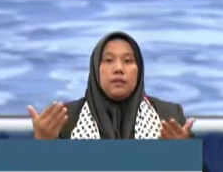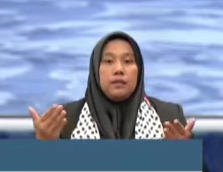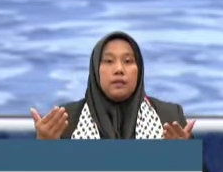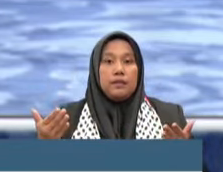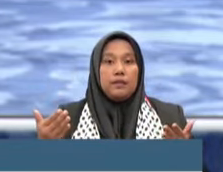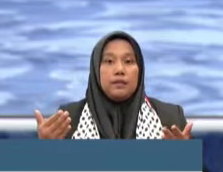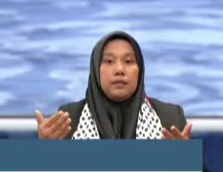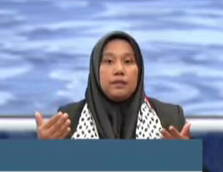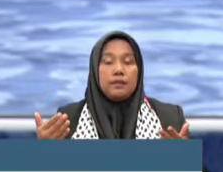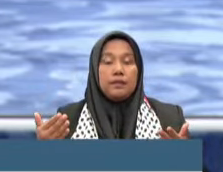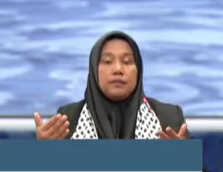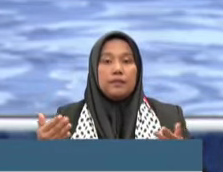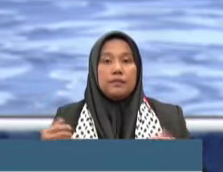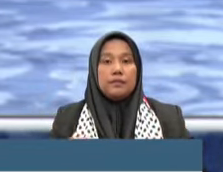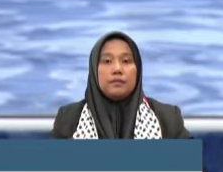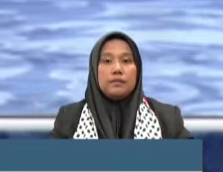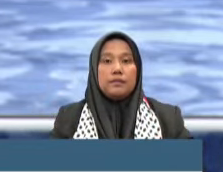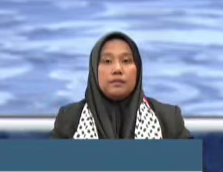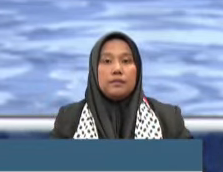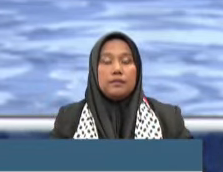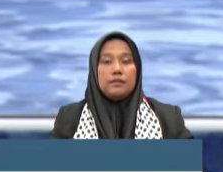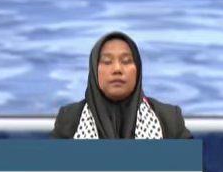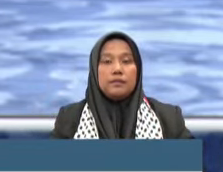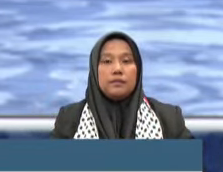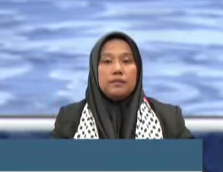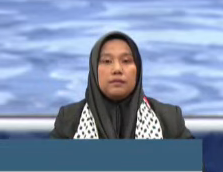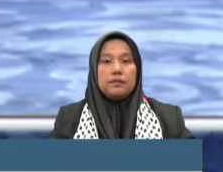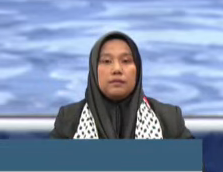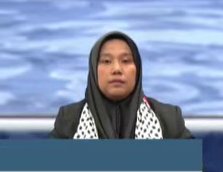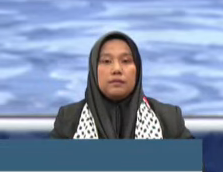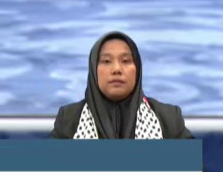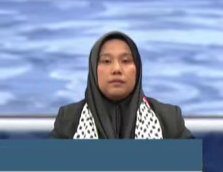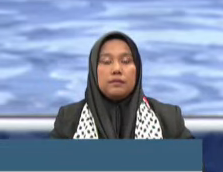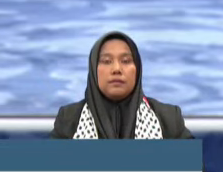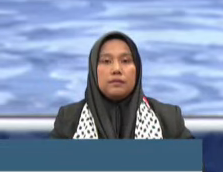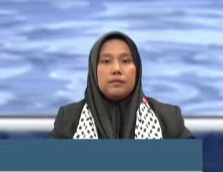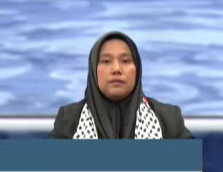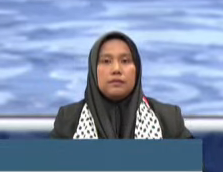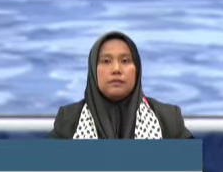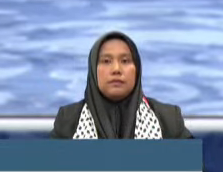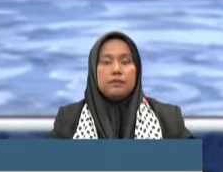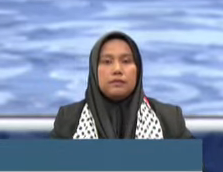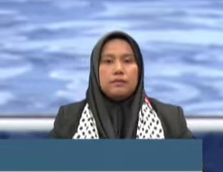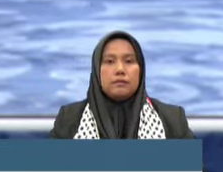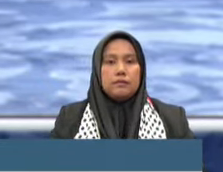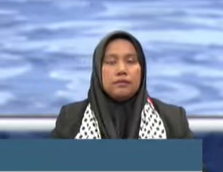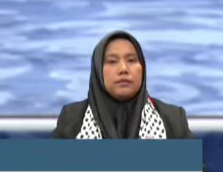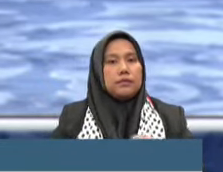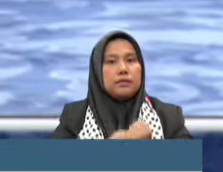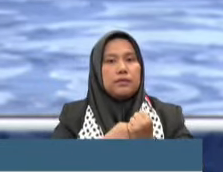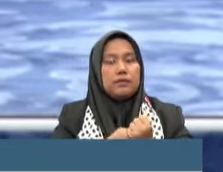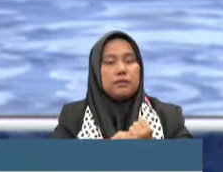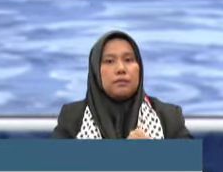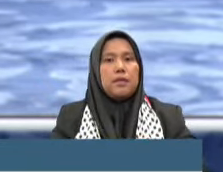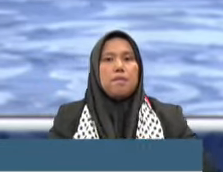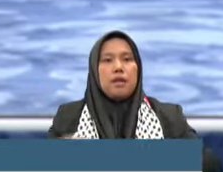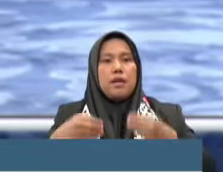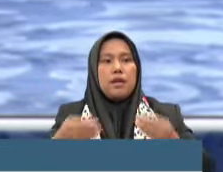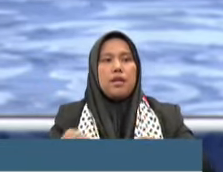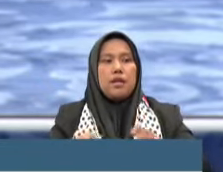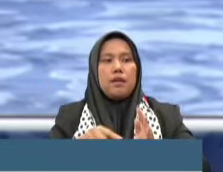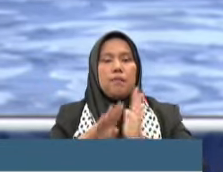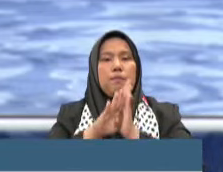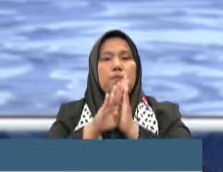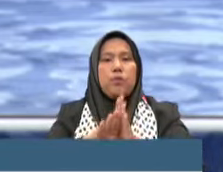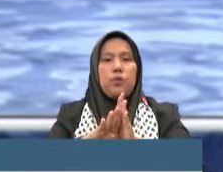tidak membawa, menyokong apa yang diambil Palestin, membuat kenyataan, memberi bukti,